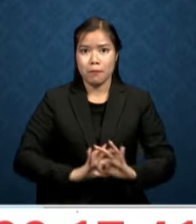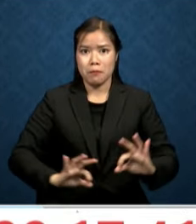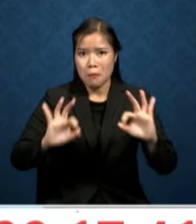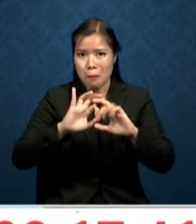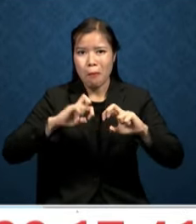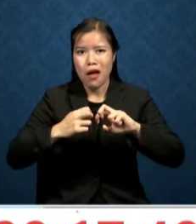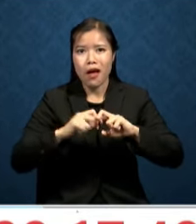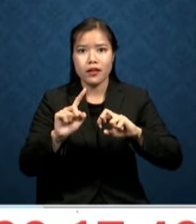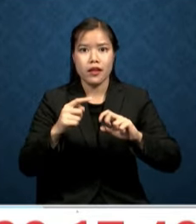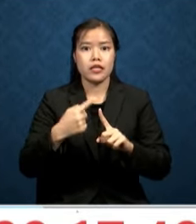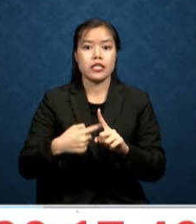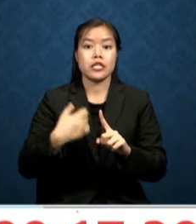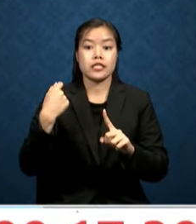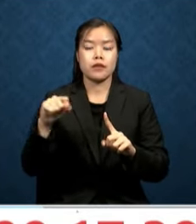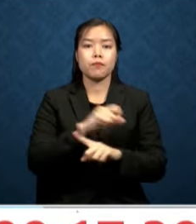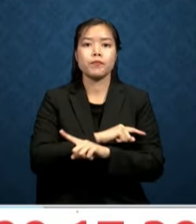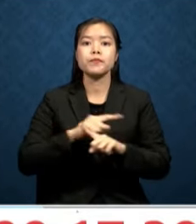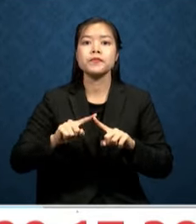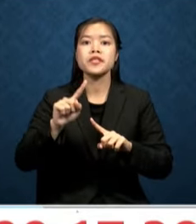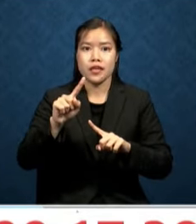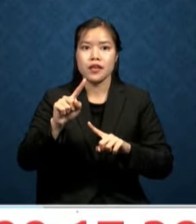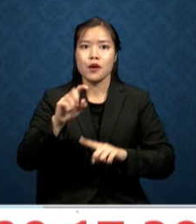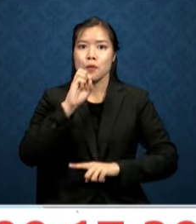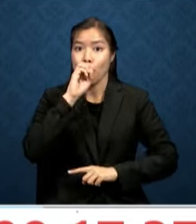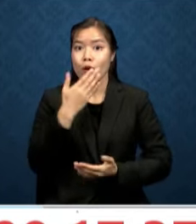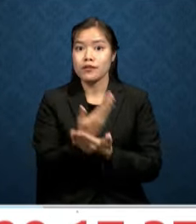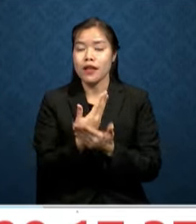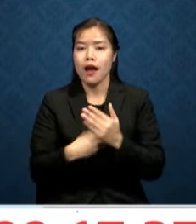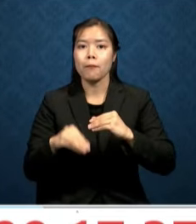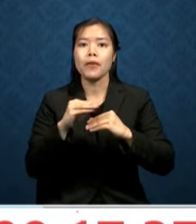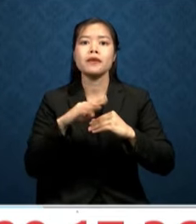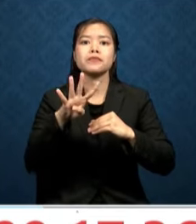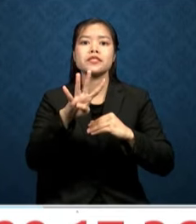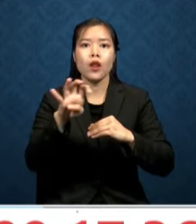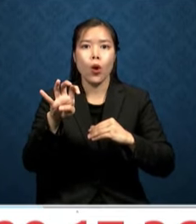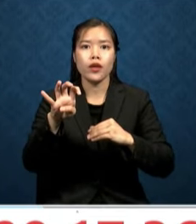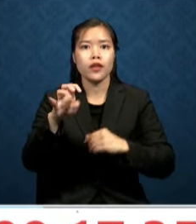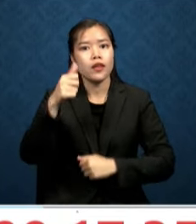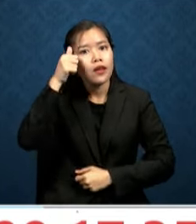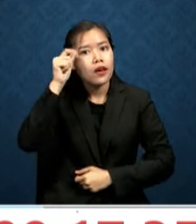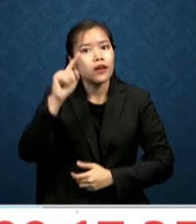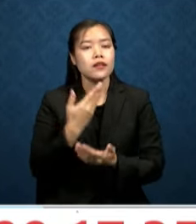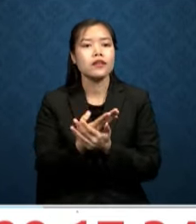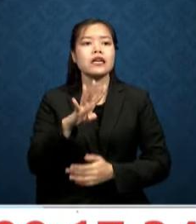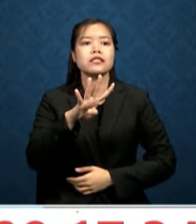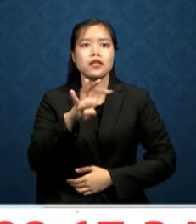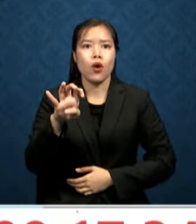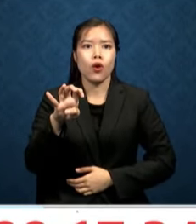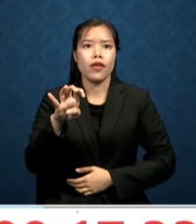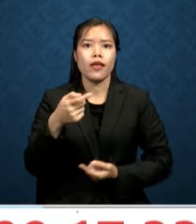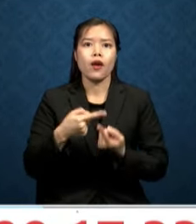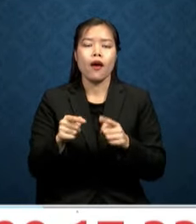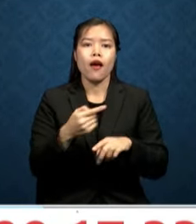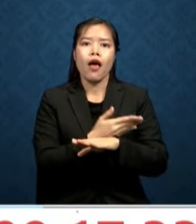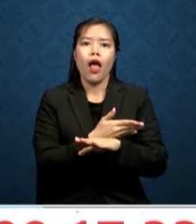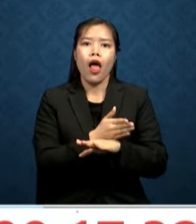ย์วันที่1ตุลาคมที่บอกว่าจะขึ้น400บาทเป็นเบื้องต้นก่อนผมก็ไม่รู้ว่าจะดีเลย์ไปถึงเมื่อ